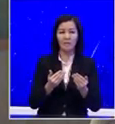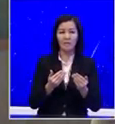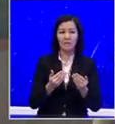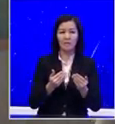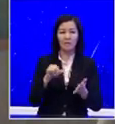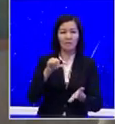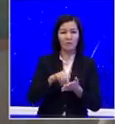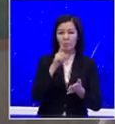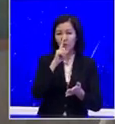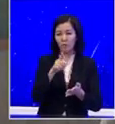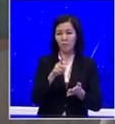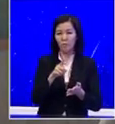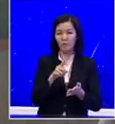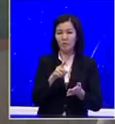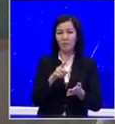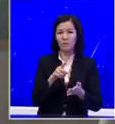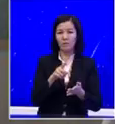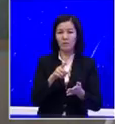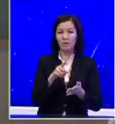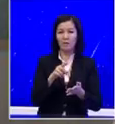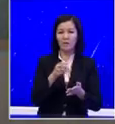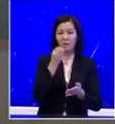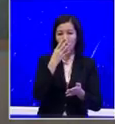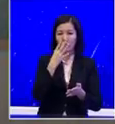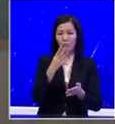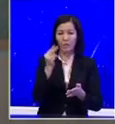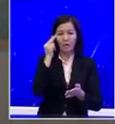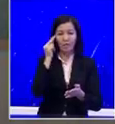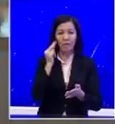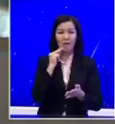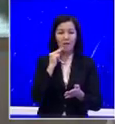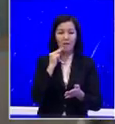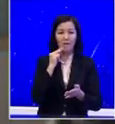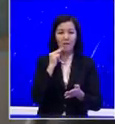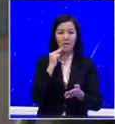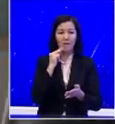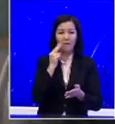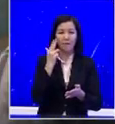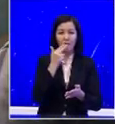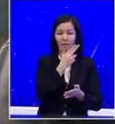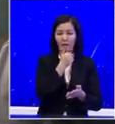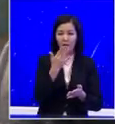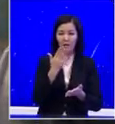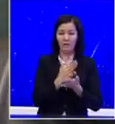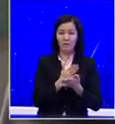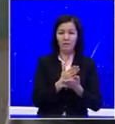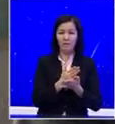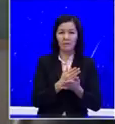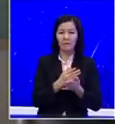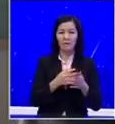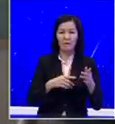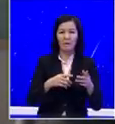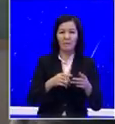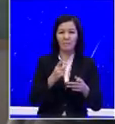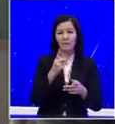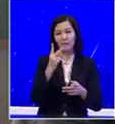олар выступать етпейді. В основном бізде Япония, Китай, сосын Италияның қыздары, әр елден